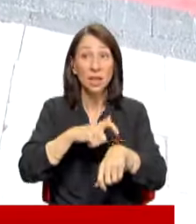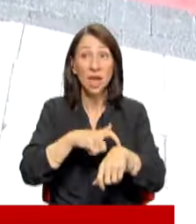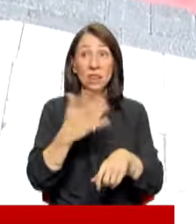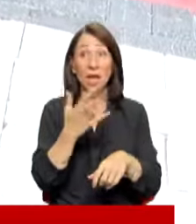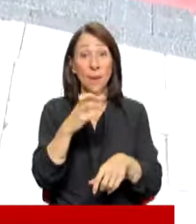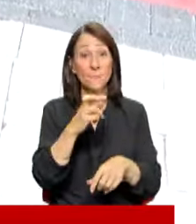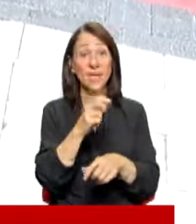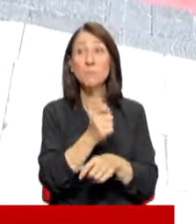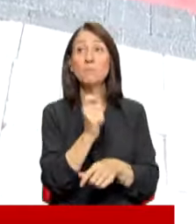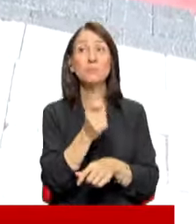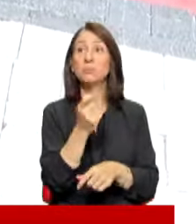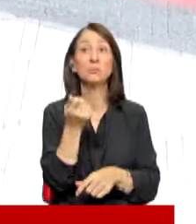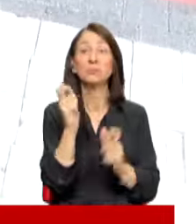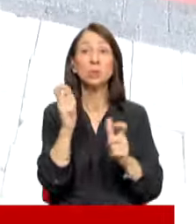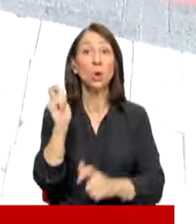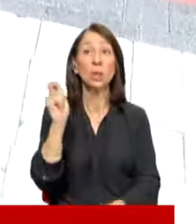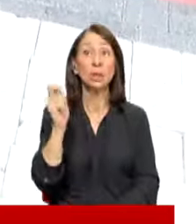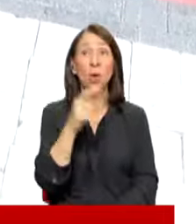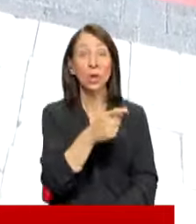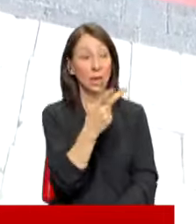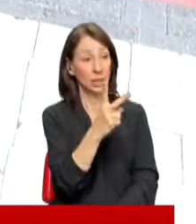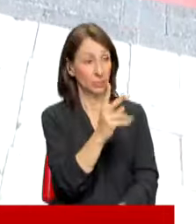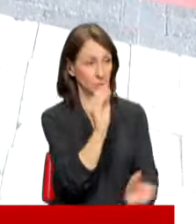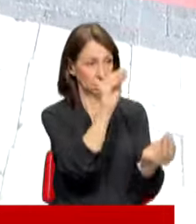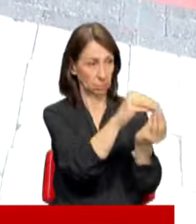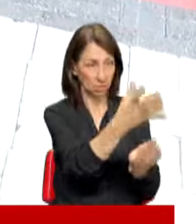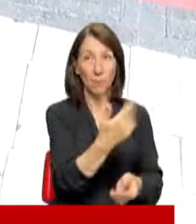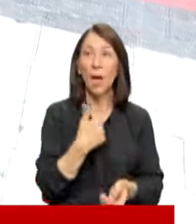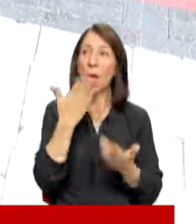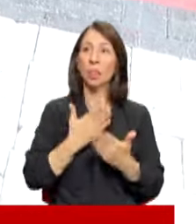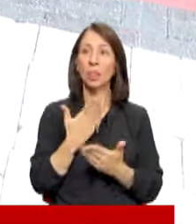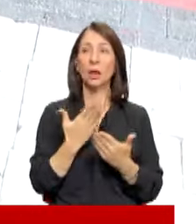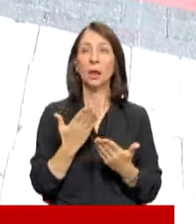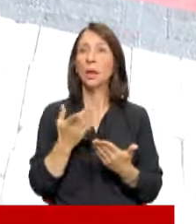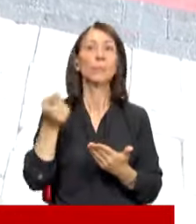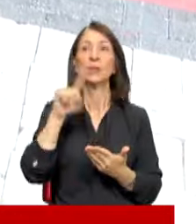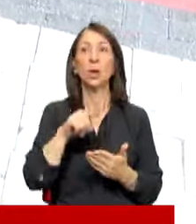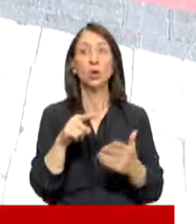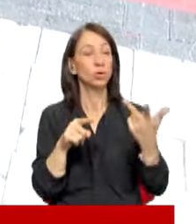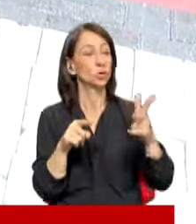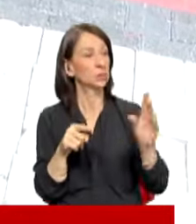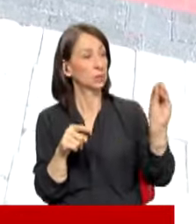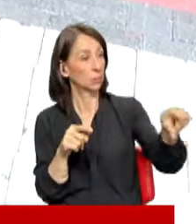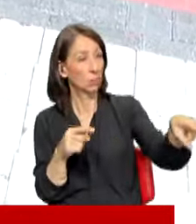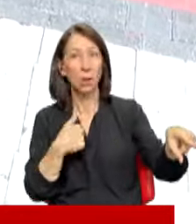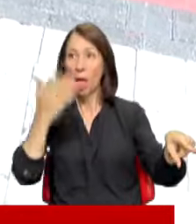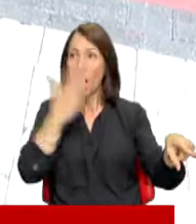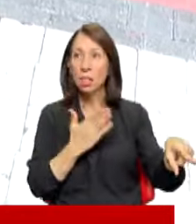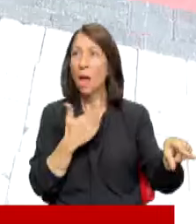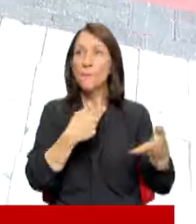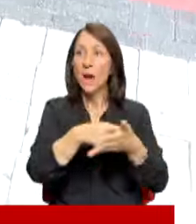ne kadar prim yatırdı sigortaya şimdi ona 2.000 lira yapacak Bana yapmayacak Bir dahakine 3.000 yapacak Bana